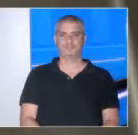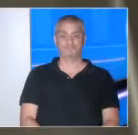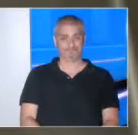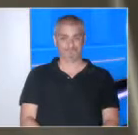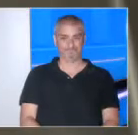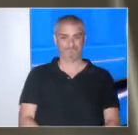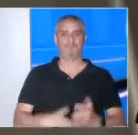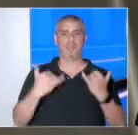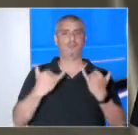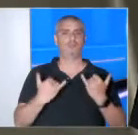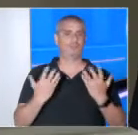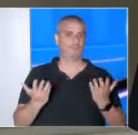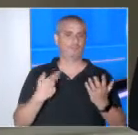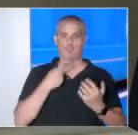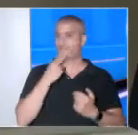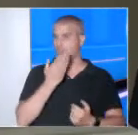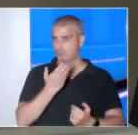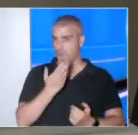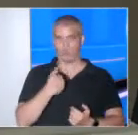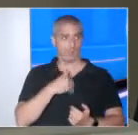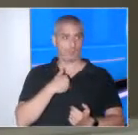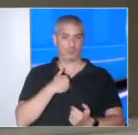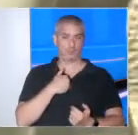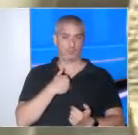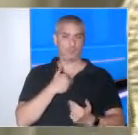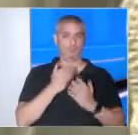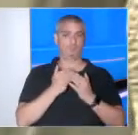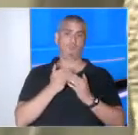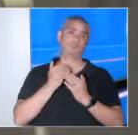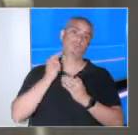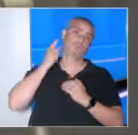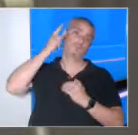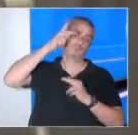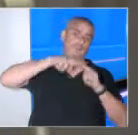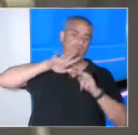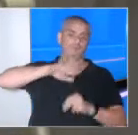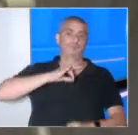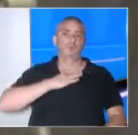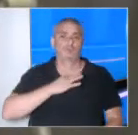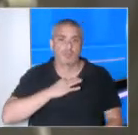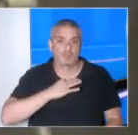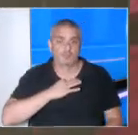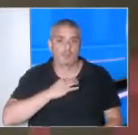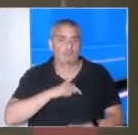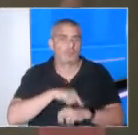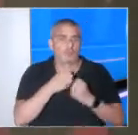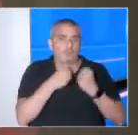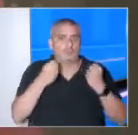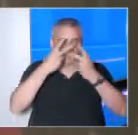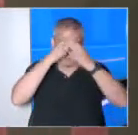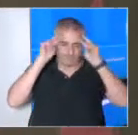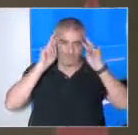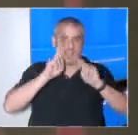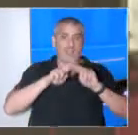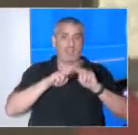טוב, עכשיו אנחנו הבטחנו לכם, אנחנו מרחיקים, אבל נשארים בשכונה שלנו, שעות דרמטיות באפגניסטן